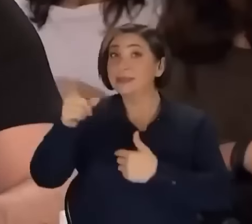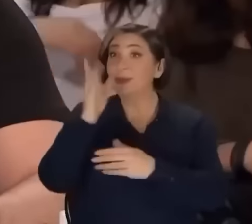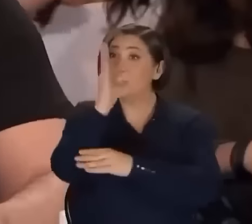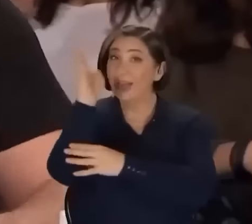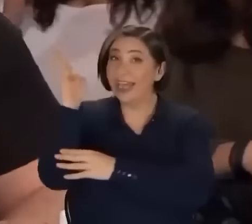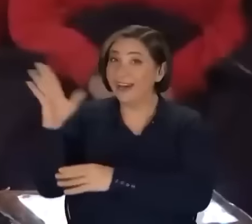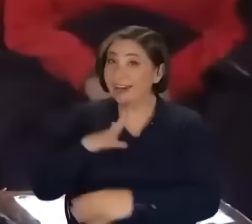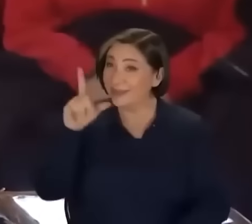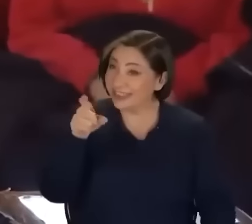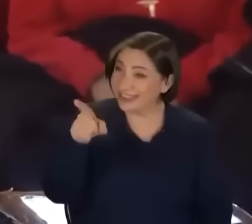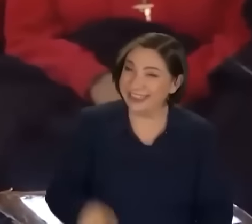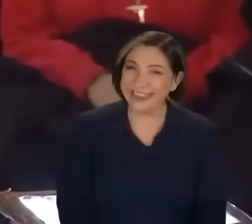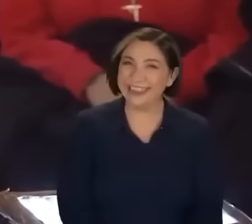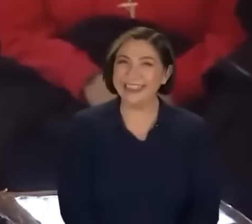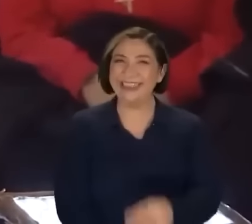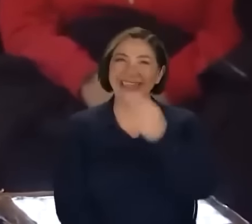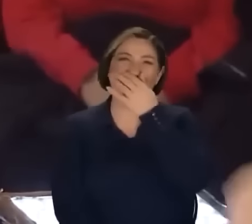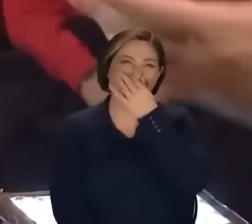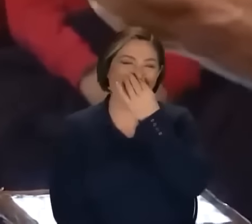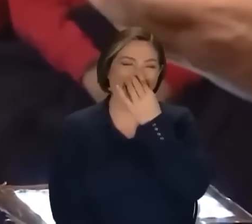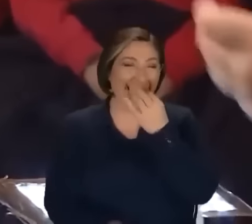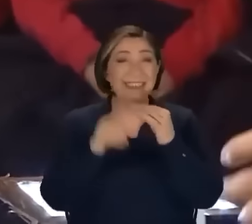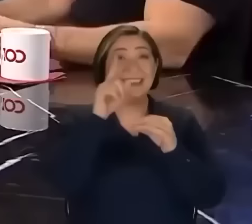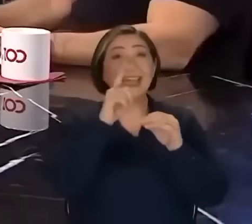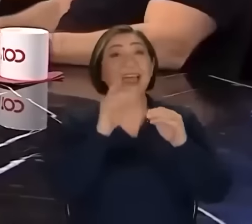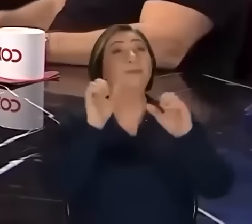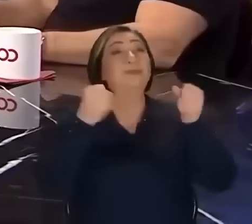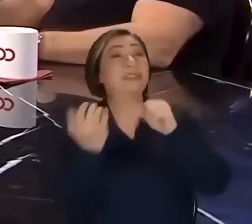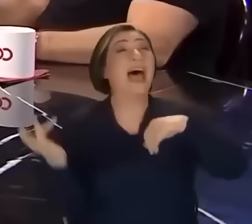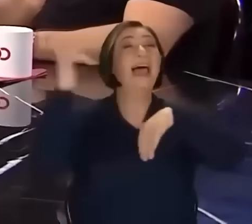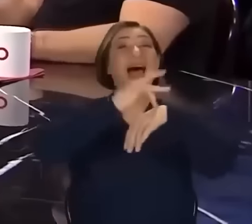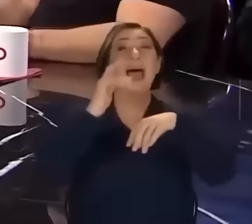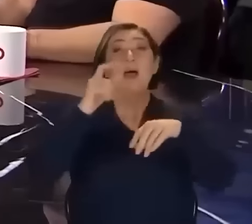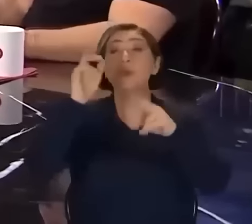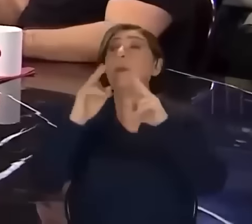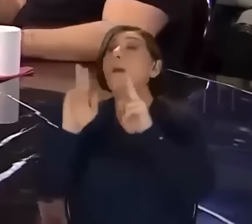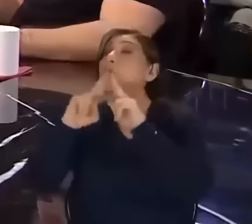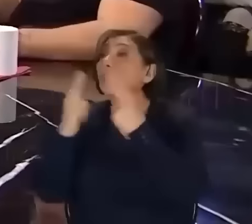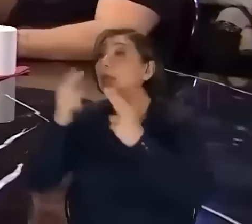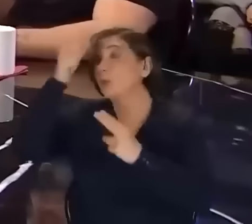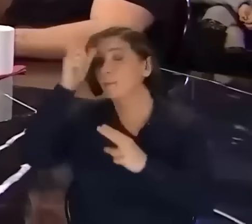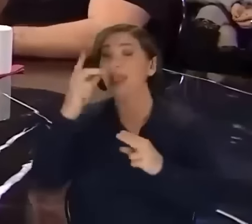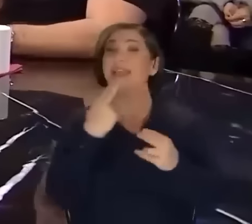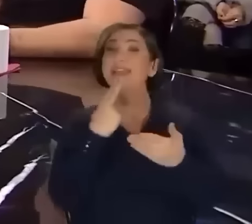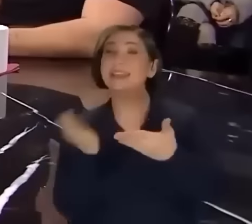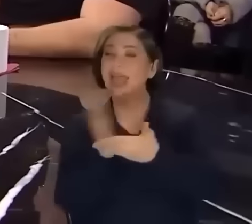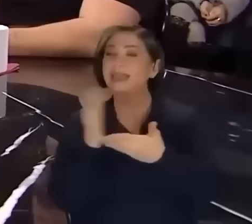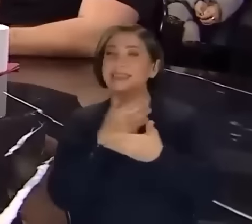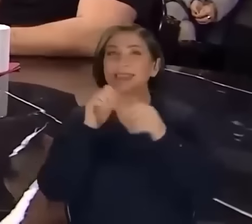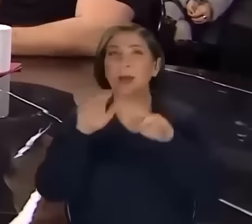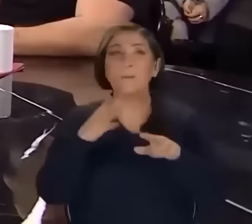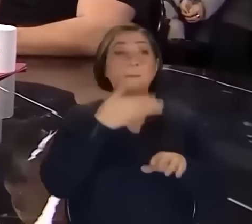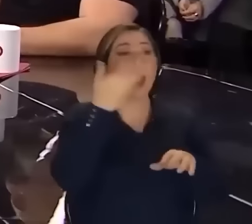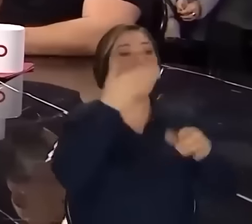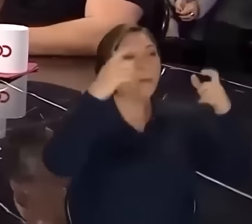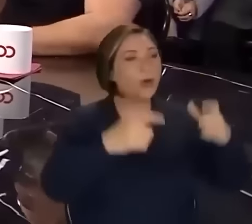turneye çıkıyor muydun öyle Neredesin Alaska'da ama dünyanın ve Türkiye'nin ya bir kadın dergisi yayınlanıyor vall Ben yalnızca